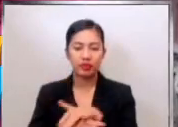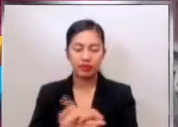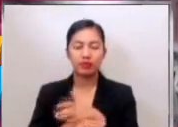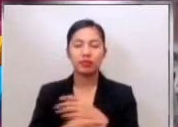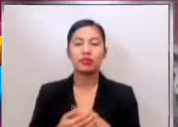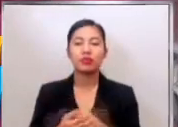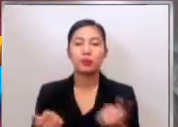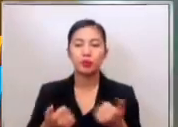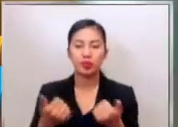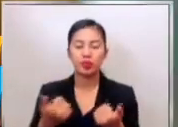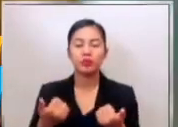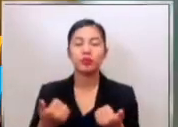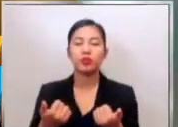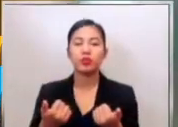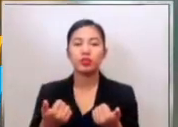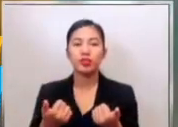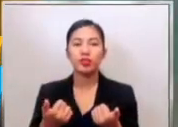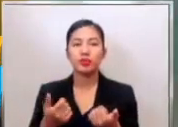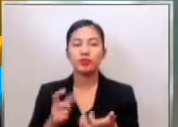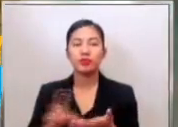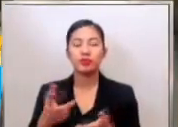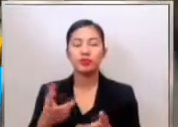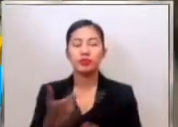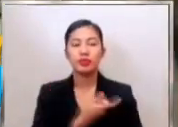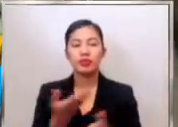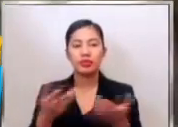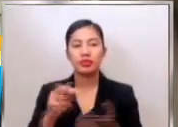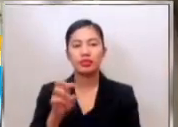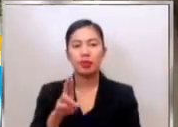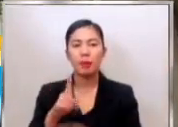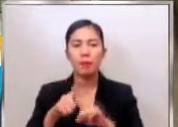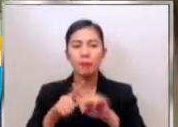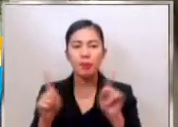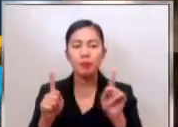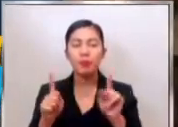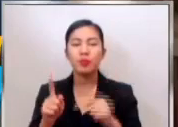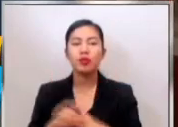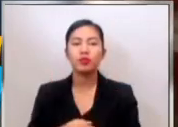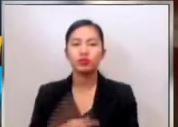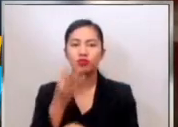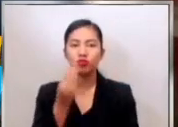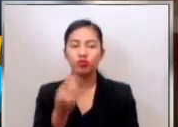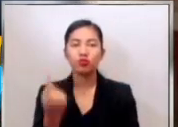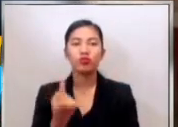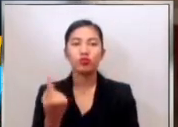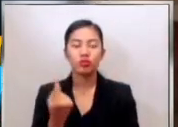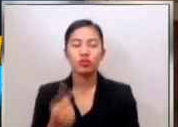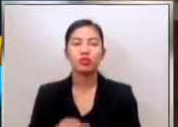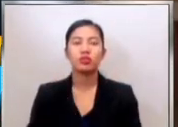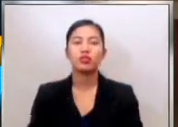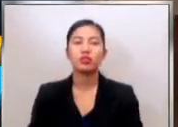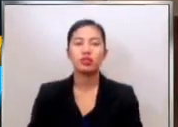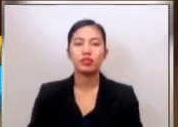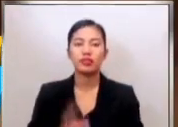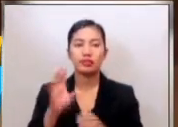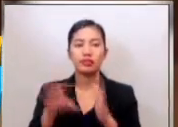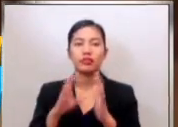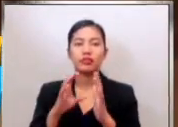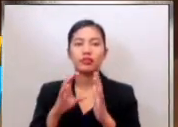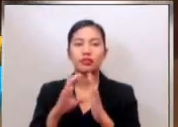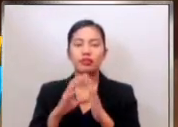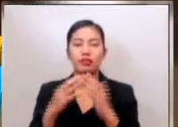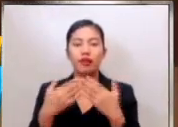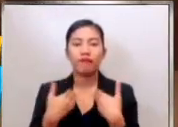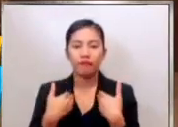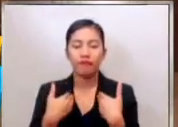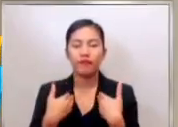sa Metro Manila. Subalit, ilan lamang sa LGU sa Metro Manila ang